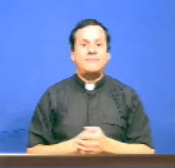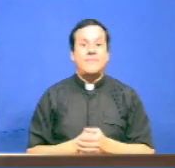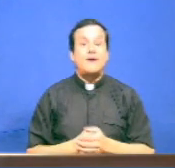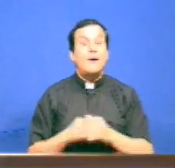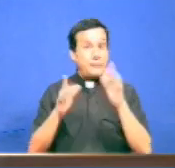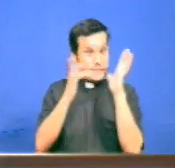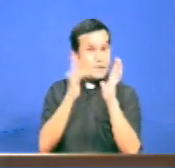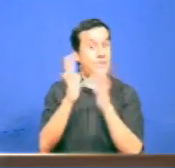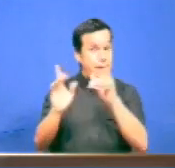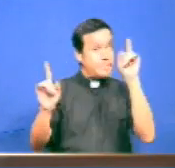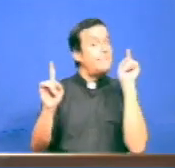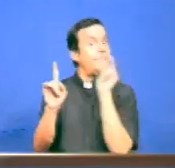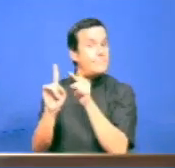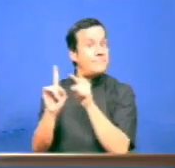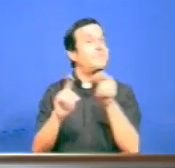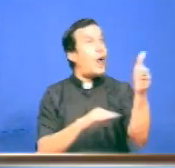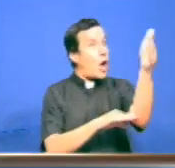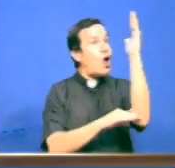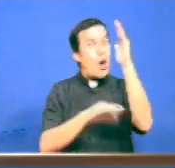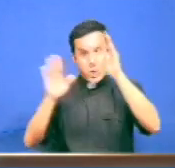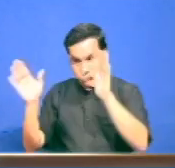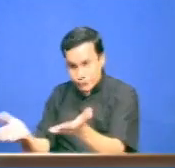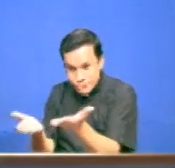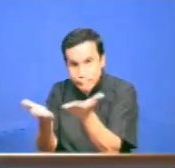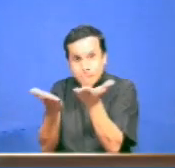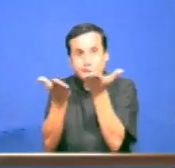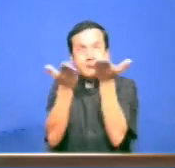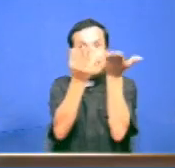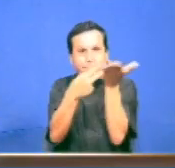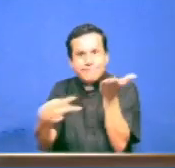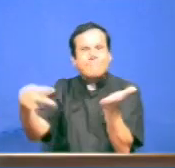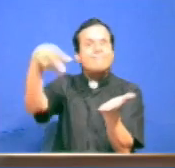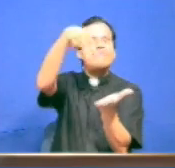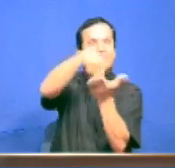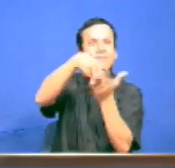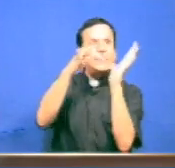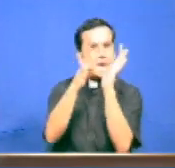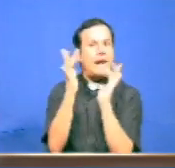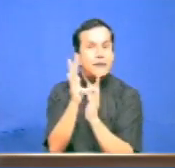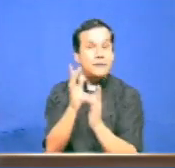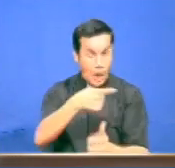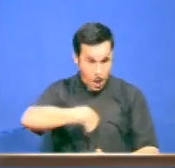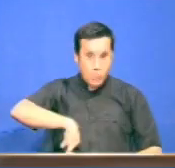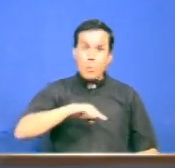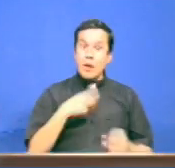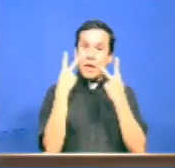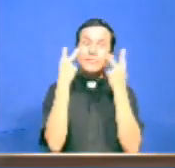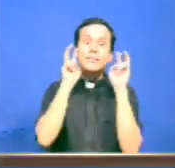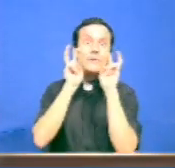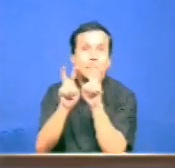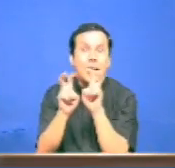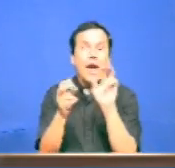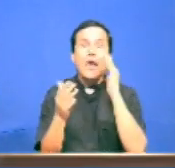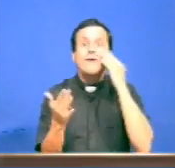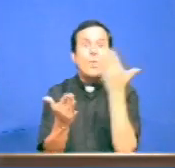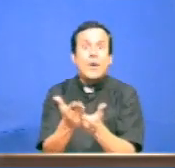Yesu huyu Mungu amemfufua, na sisi sote ni mashahidi wa mambo hayo.